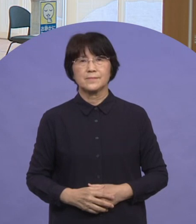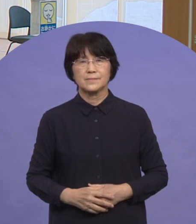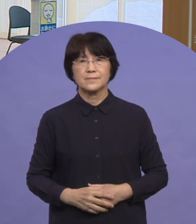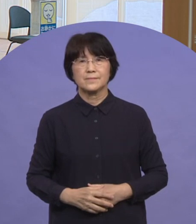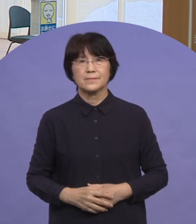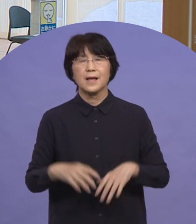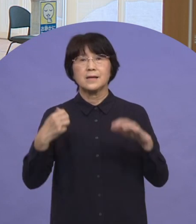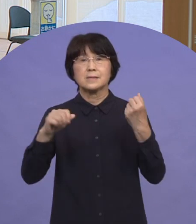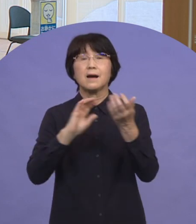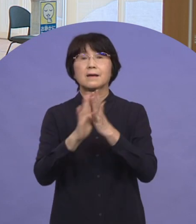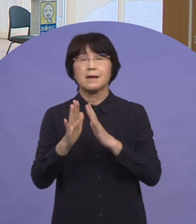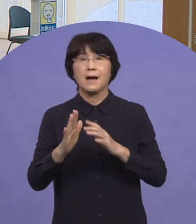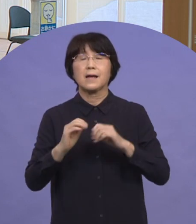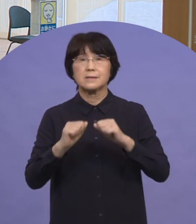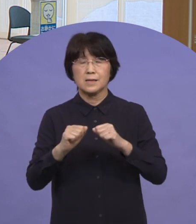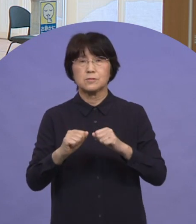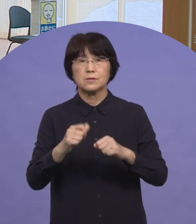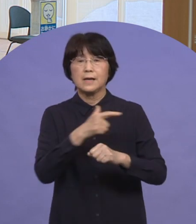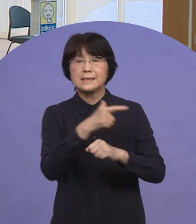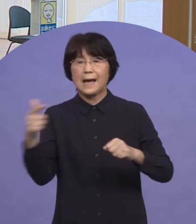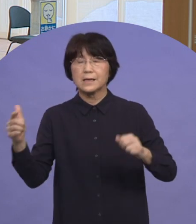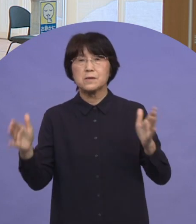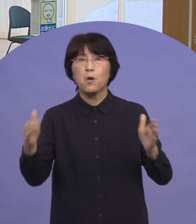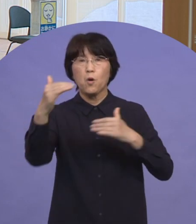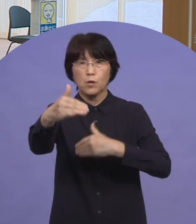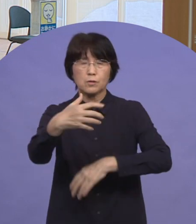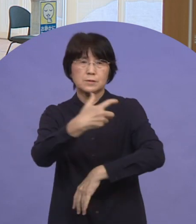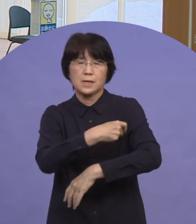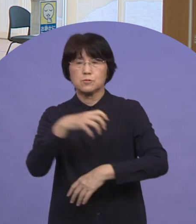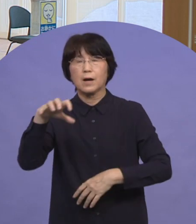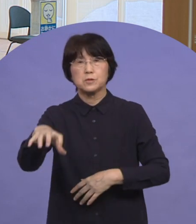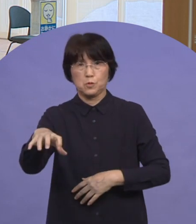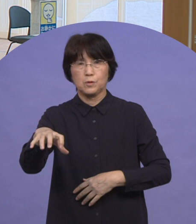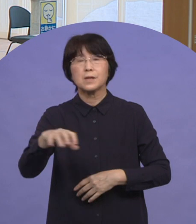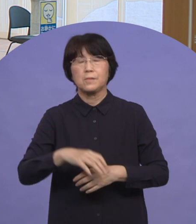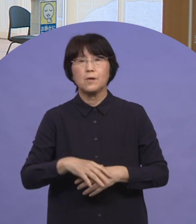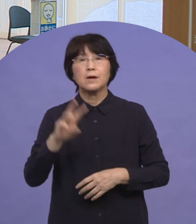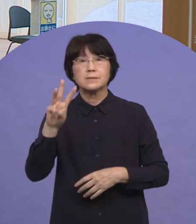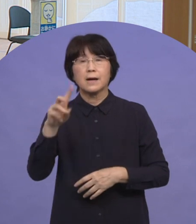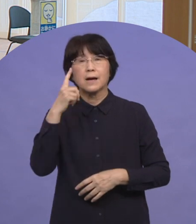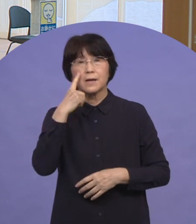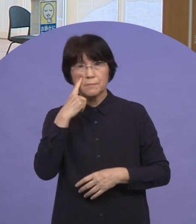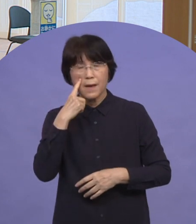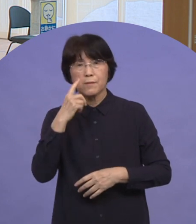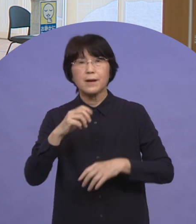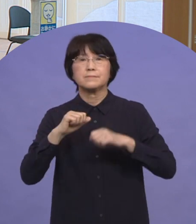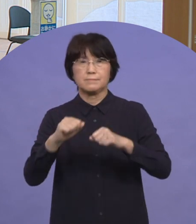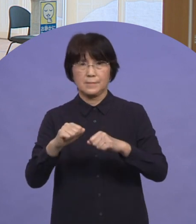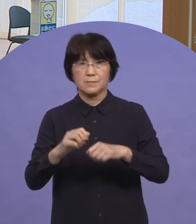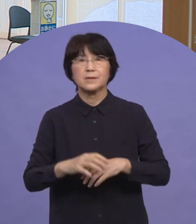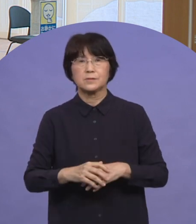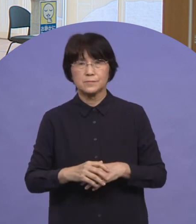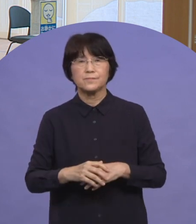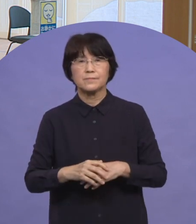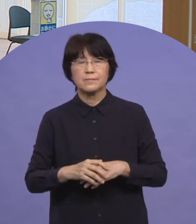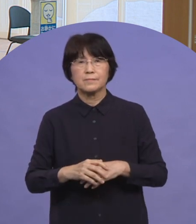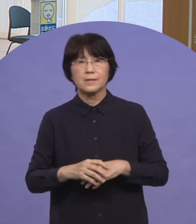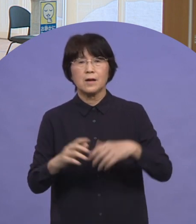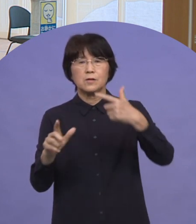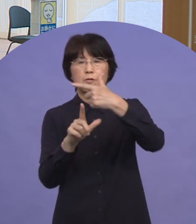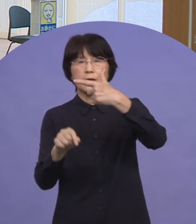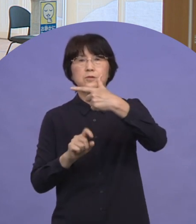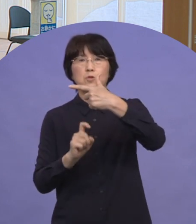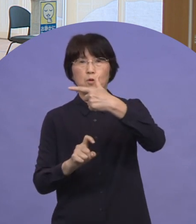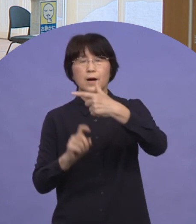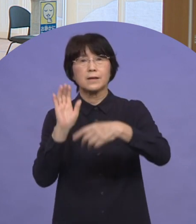滋賀県が実施する大規模接種会場においても3回目接種が実施されているほか、6月10日以